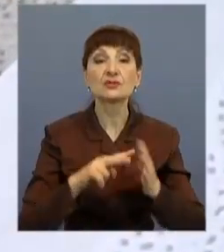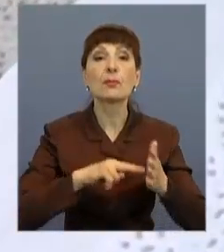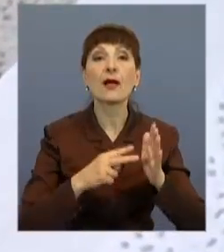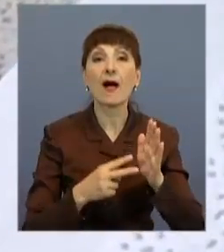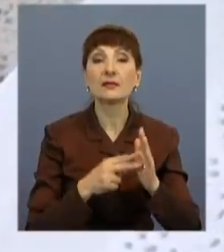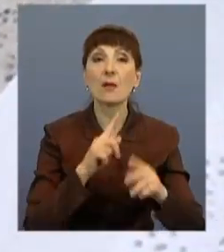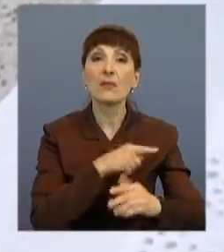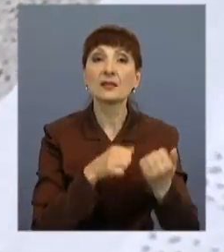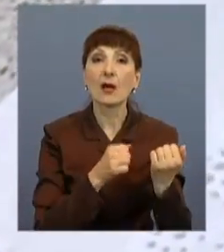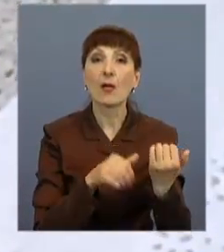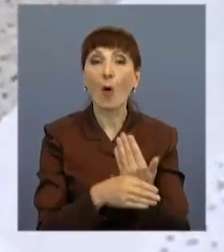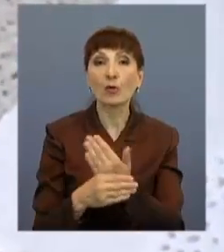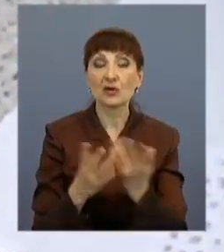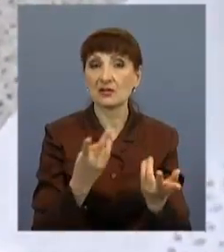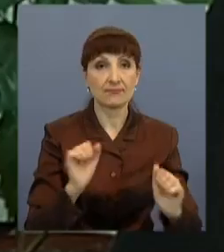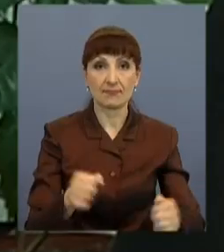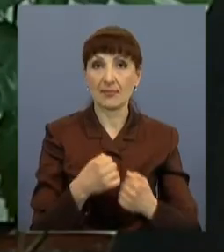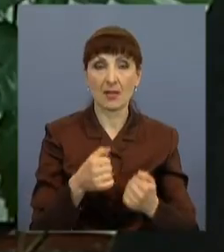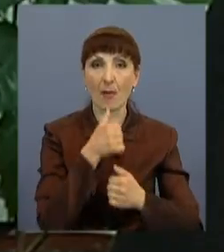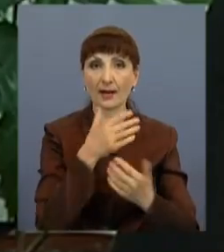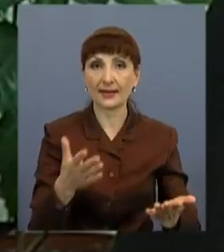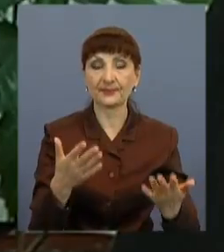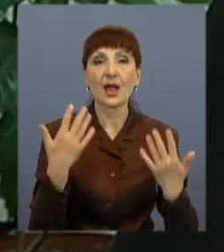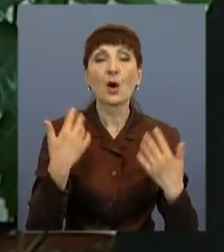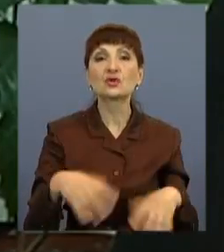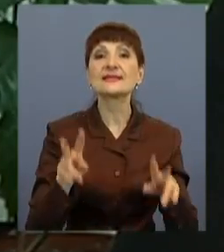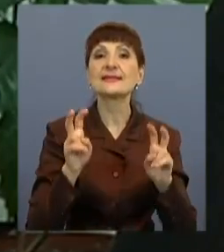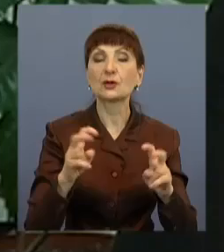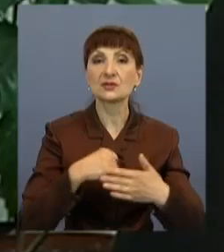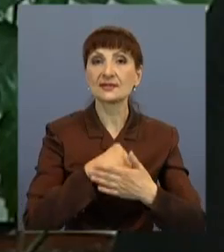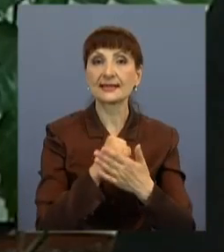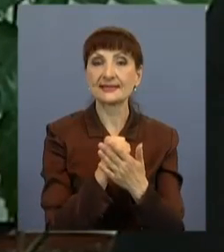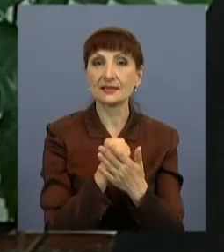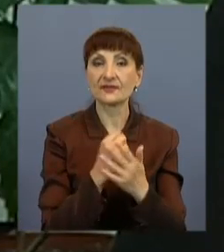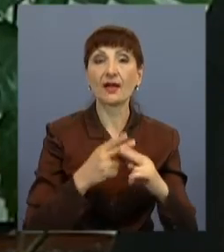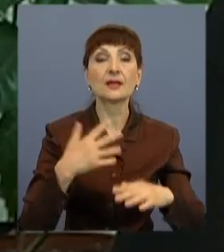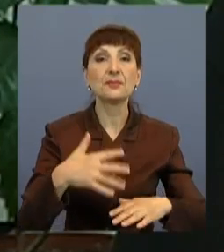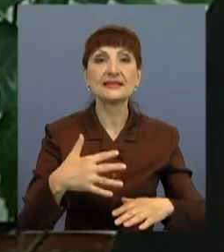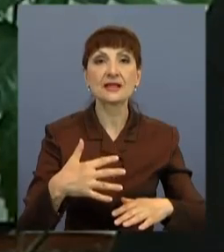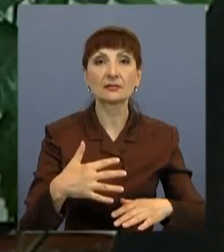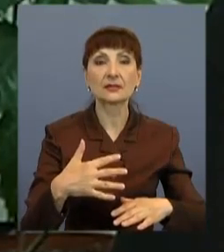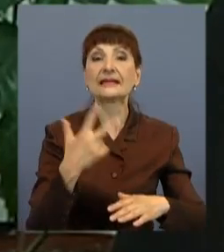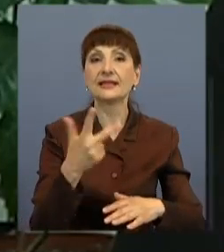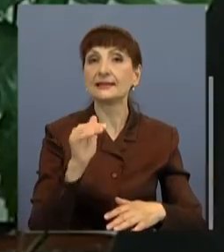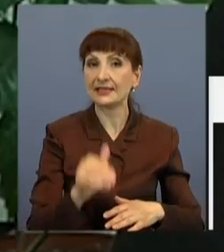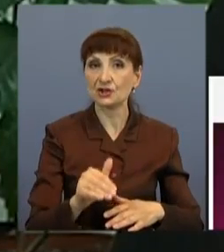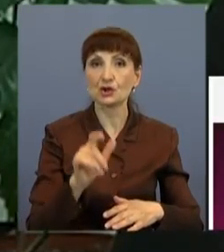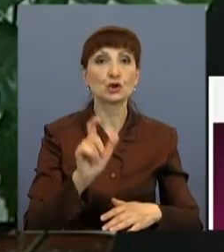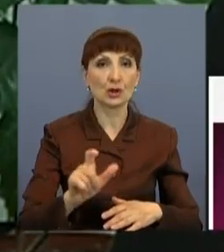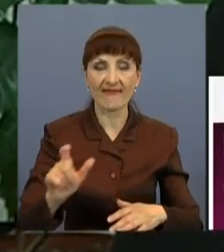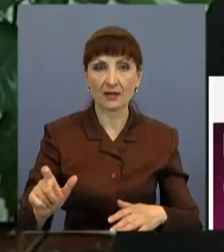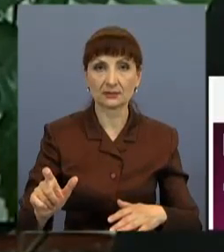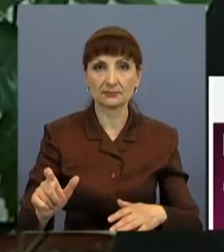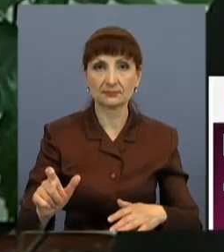на медпомощь они не могли. Актуализированы статусы по городу Алматы – это по 53 тысячи физическим